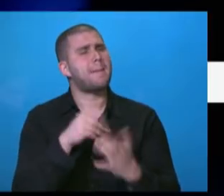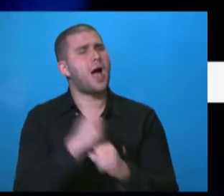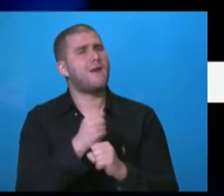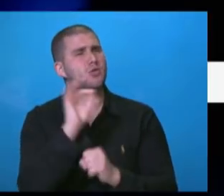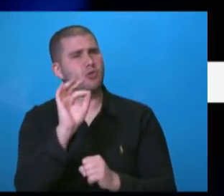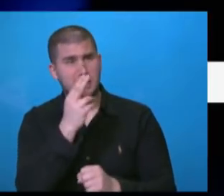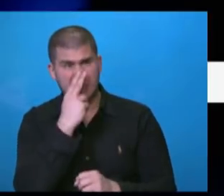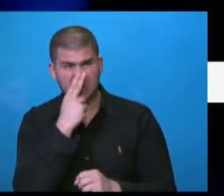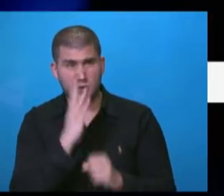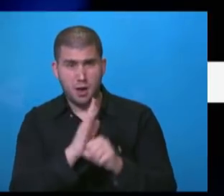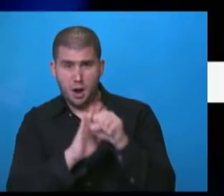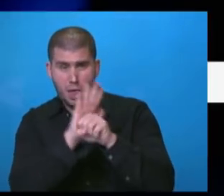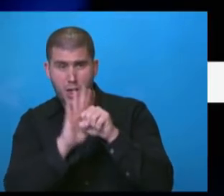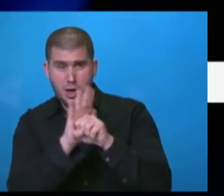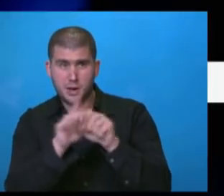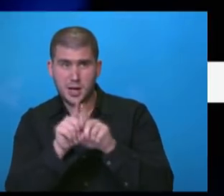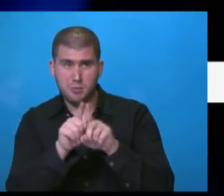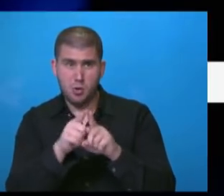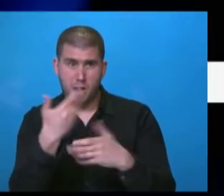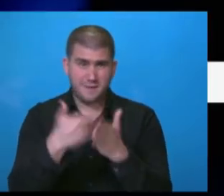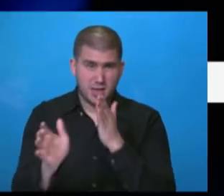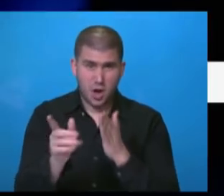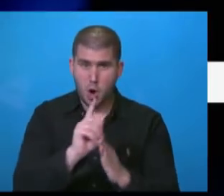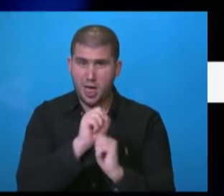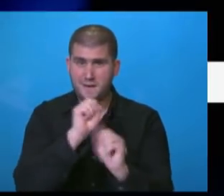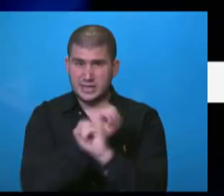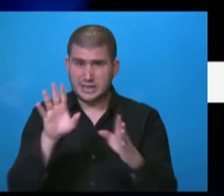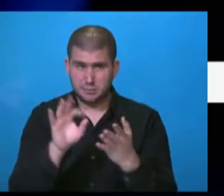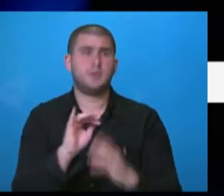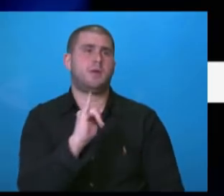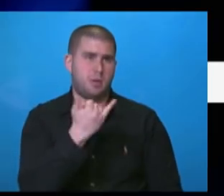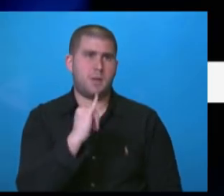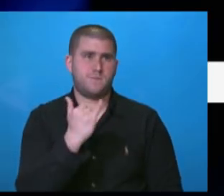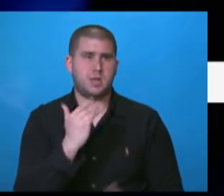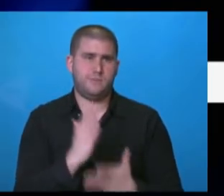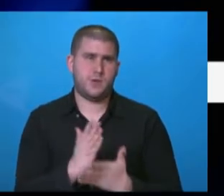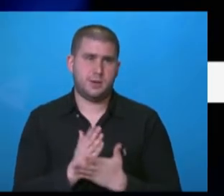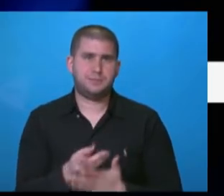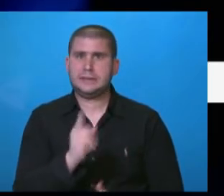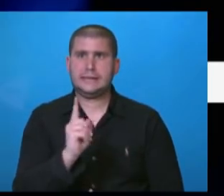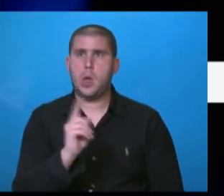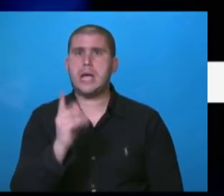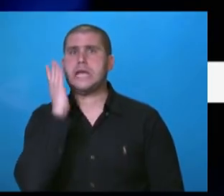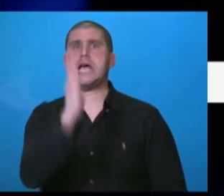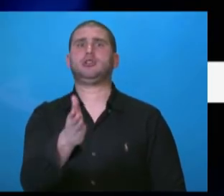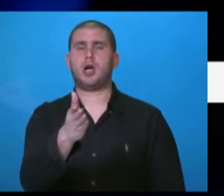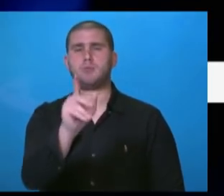ניסו לשכנע אותך, להניע אותך, לא לפרסם את הסיפור הזה? כן, זה לא היה בצורה ישירה של מישהו שמגיע, אבל